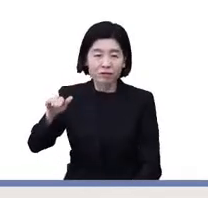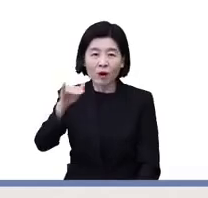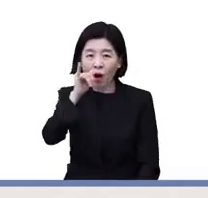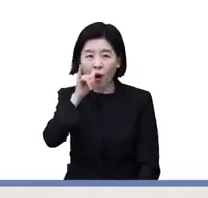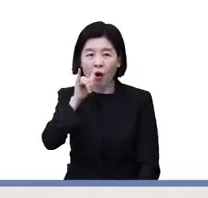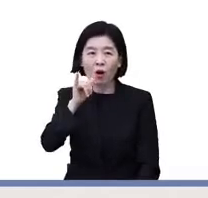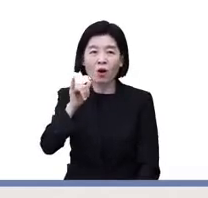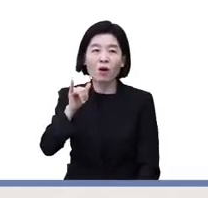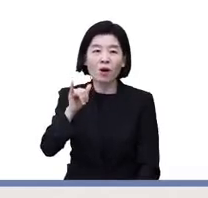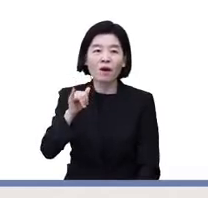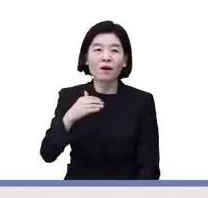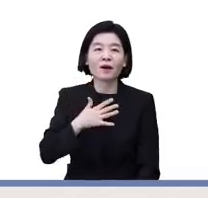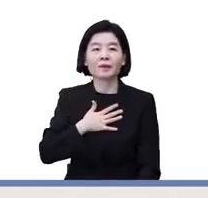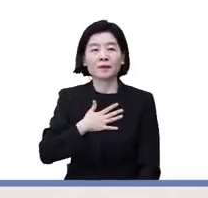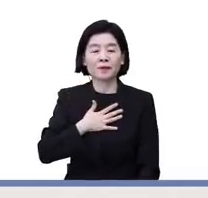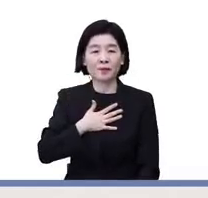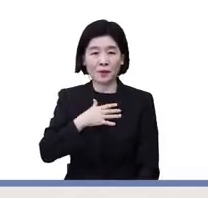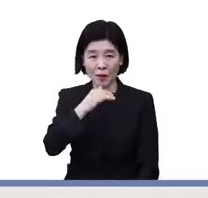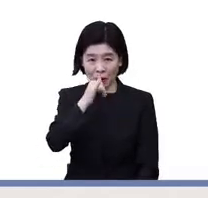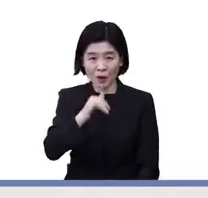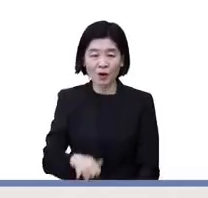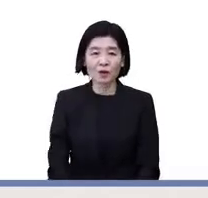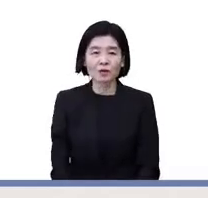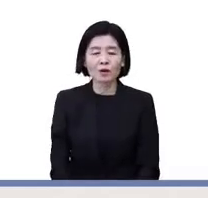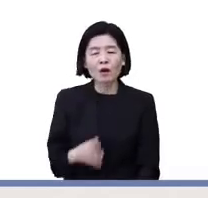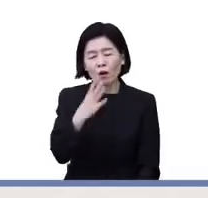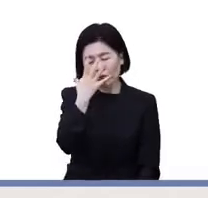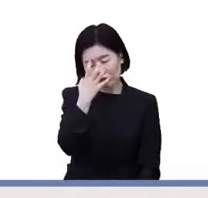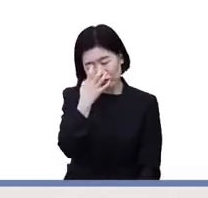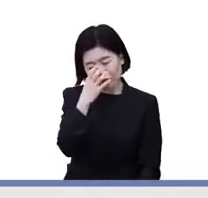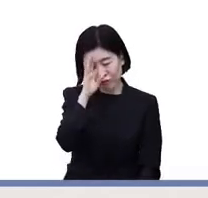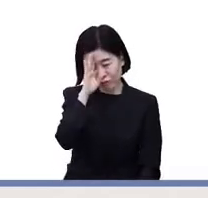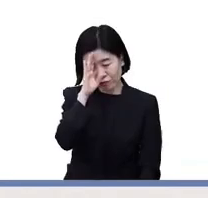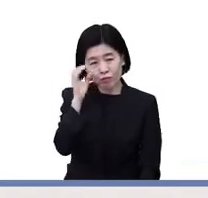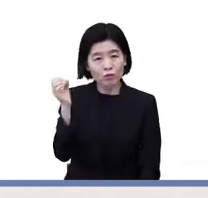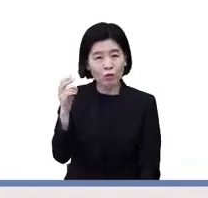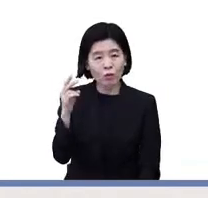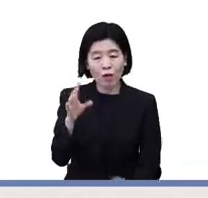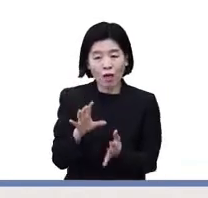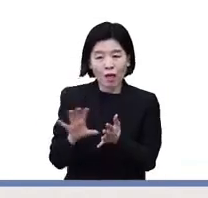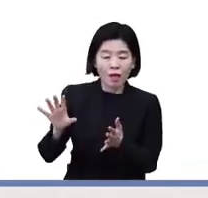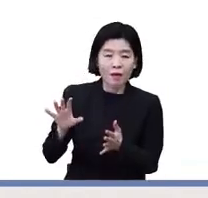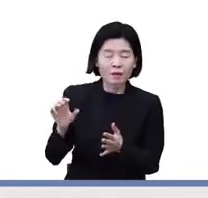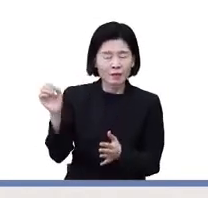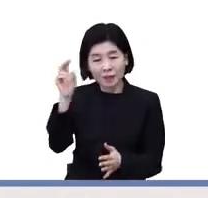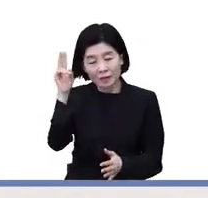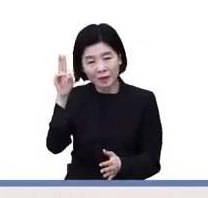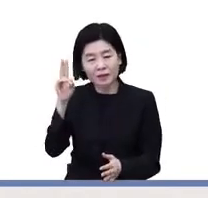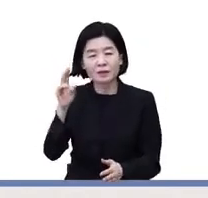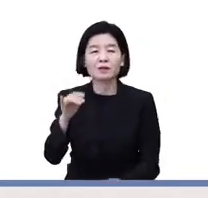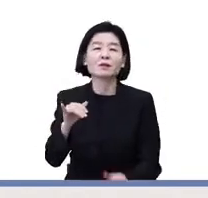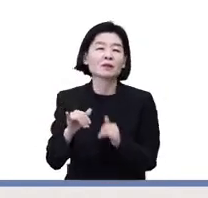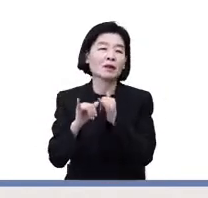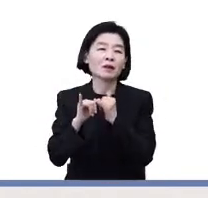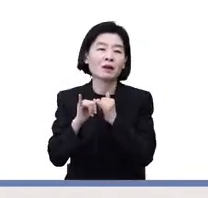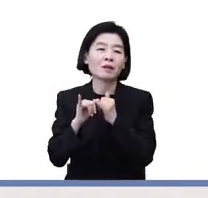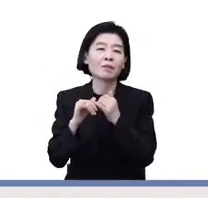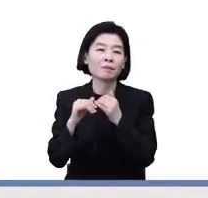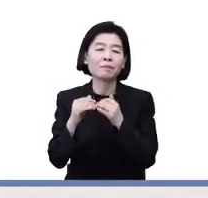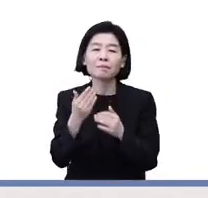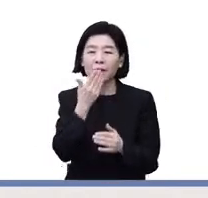하고 할 수 있는 질환이죠. 우울하기도 하면서도 또 충동적이기도 하기 때문에 자살률이 상당히 높을 수